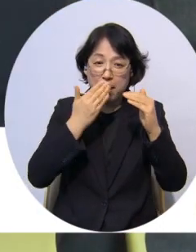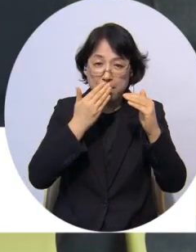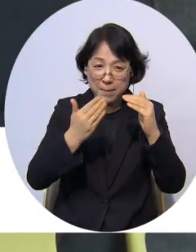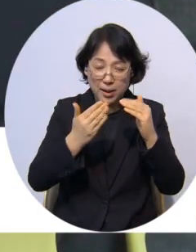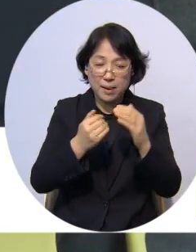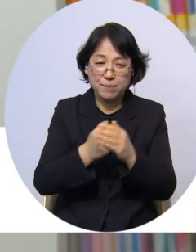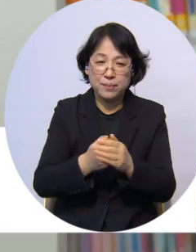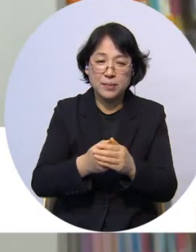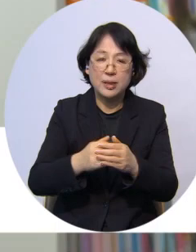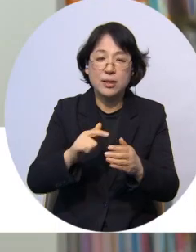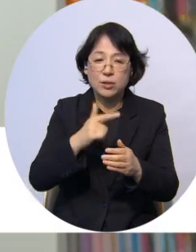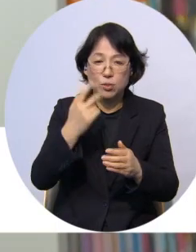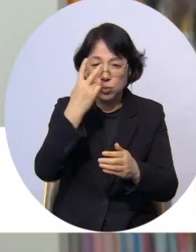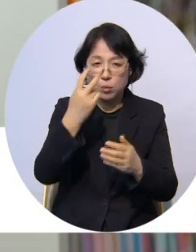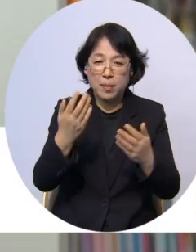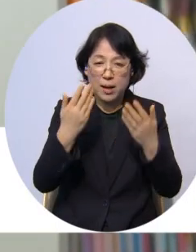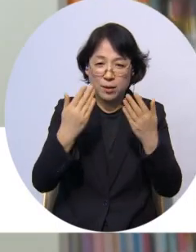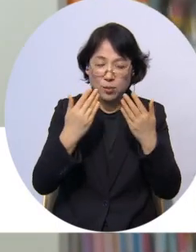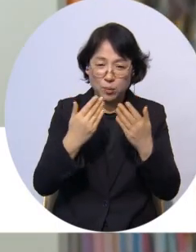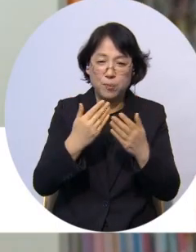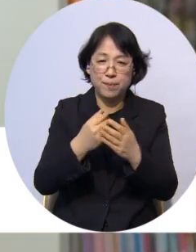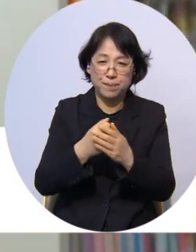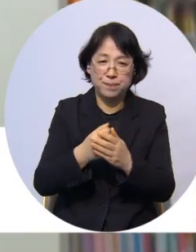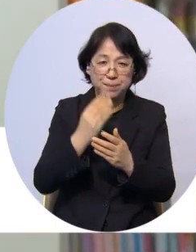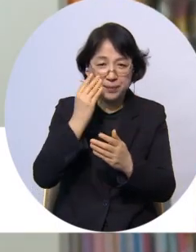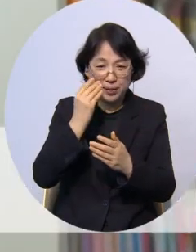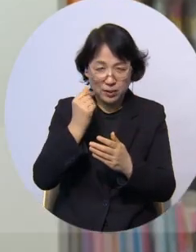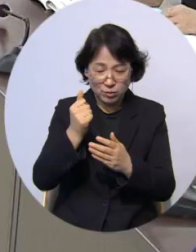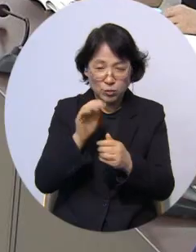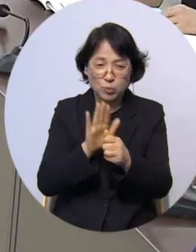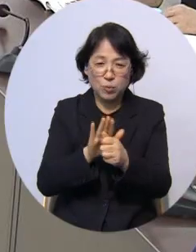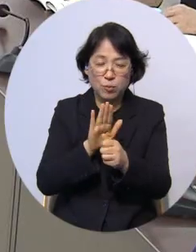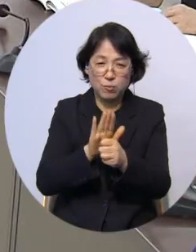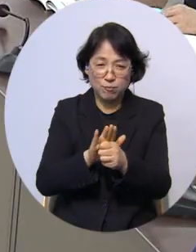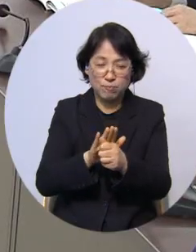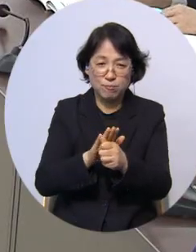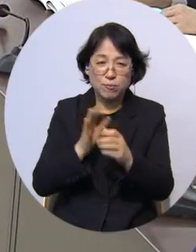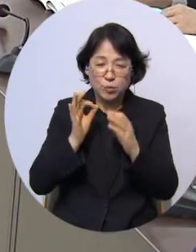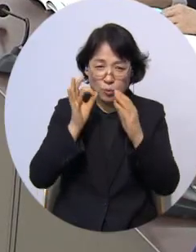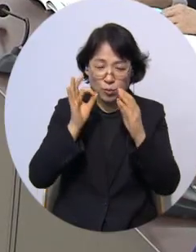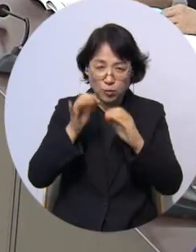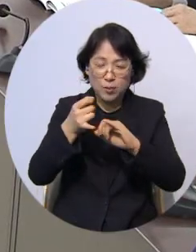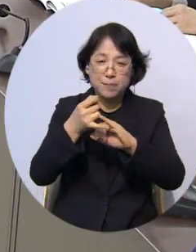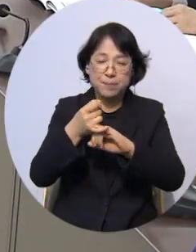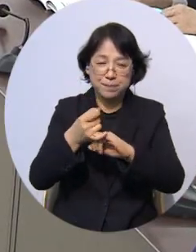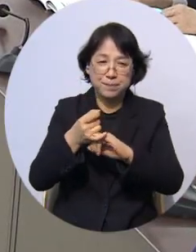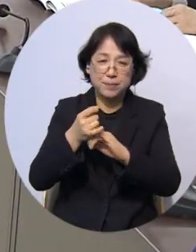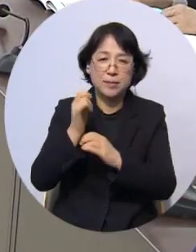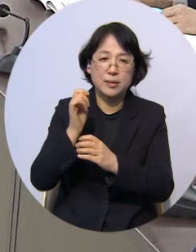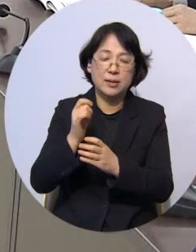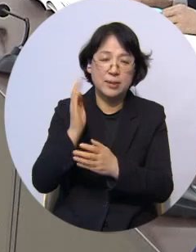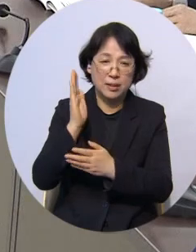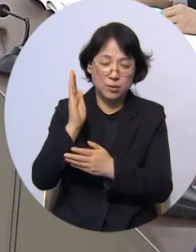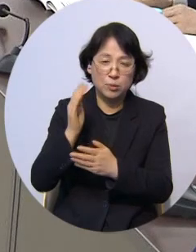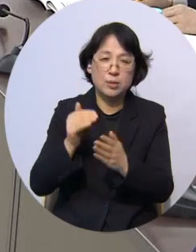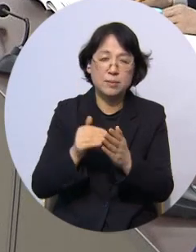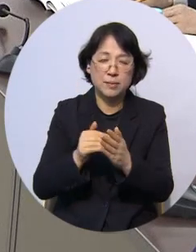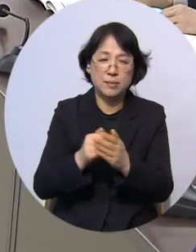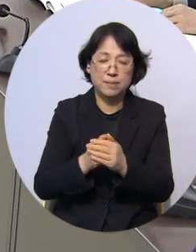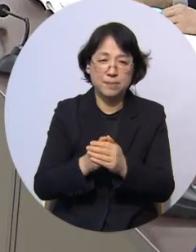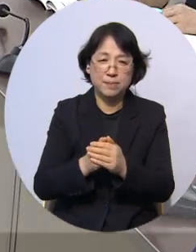안착시키고 확대하는데 최선을 다할 것이라고 강조했습니다 1학기 늘봄 학교는 각 학교 신청을 받은 참여